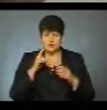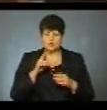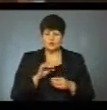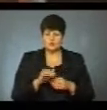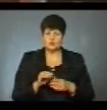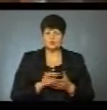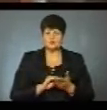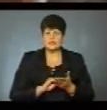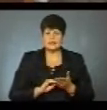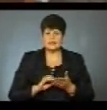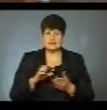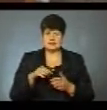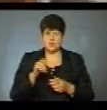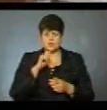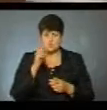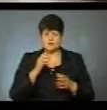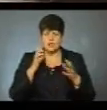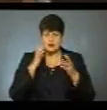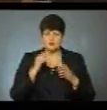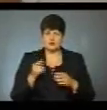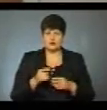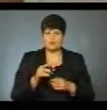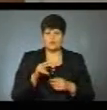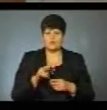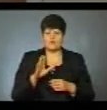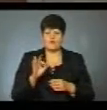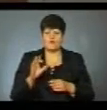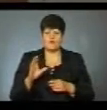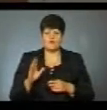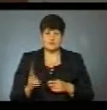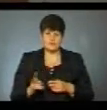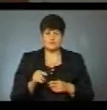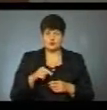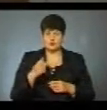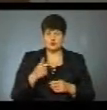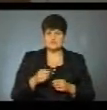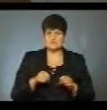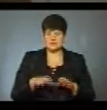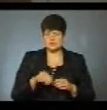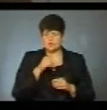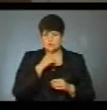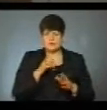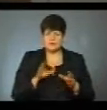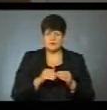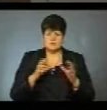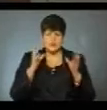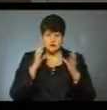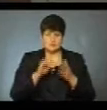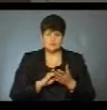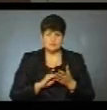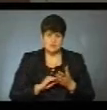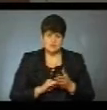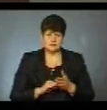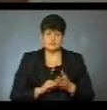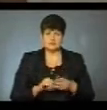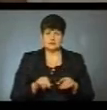і журналістка українського радіо «Тернопіль» Любов Вовк. Цього року вирішила спробувати разом з радіо написати, з колективом радіо,